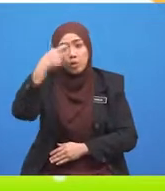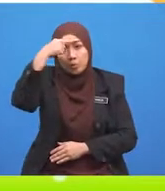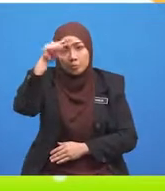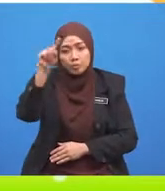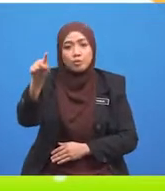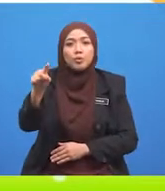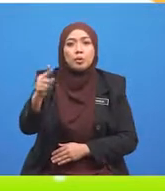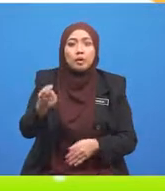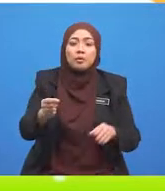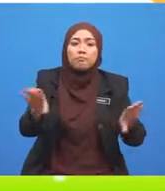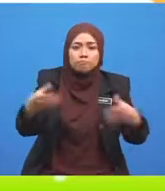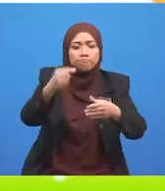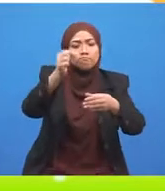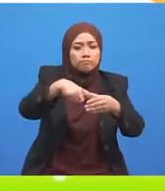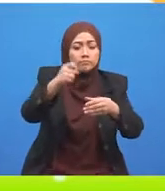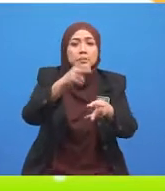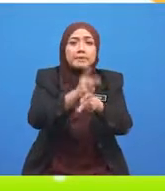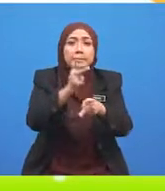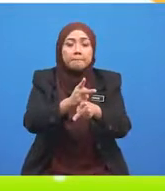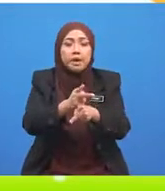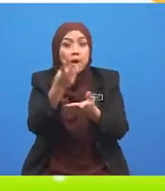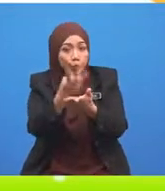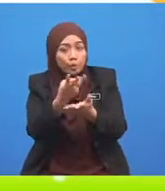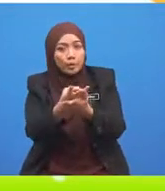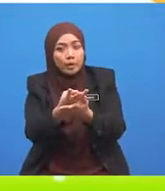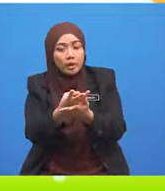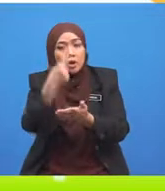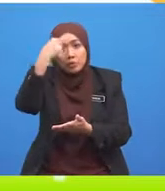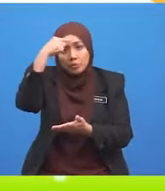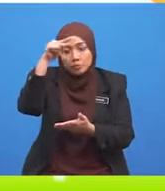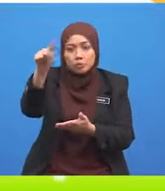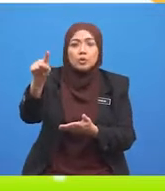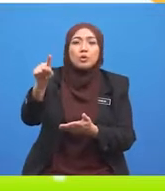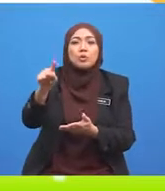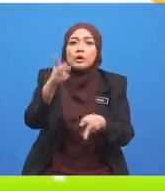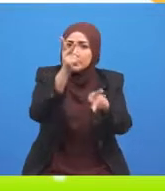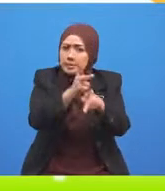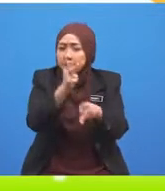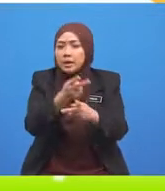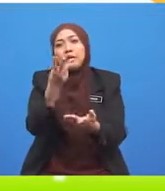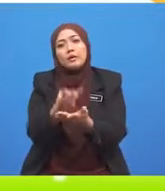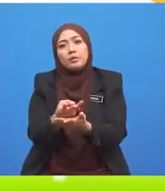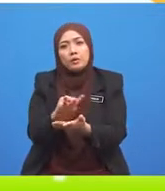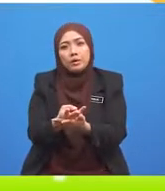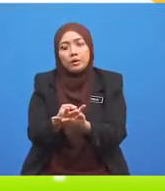untuk menabung setiap hari bagi memupuk minat untuk menyimpan wang.